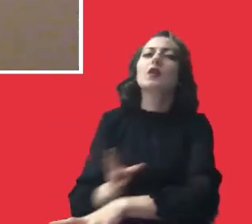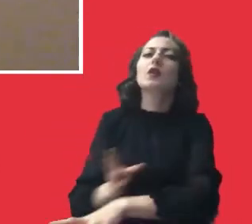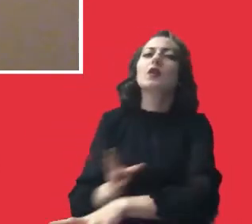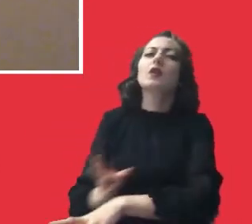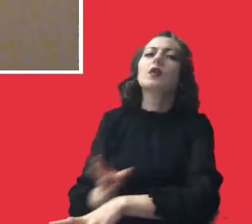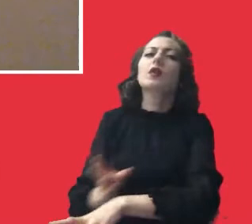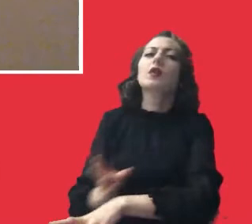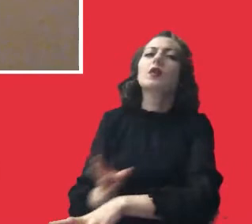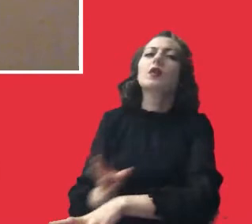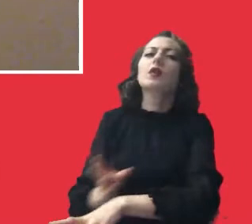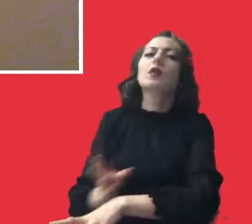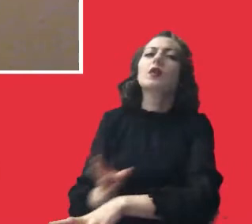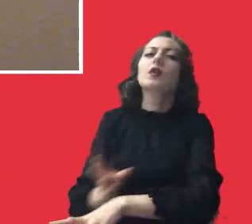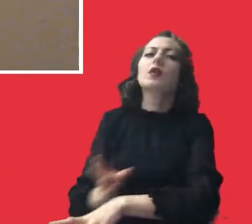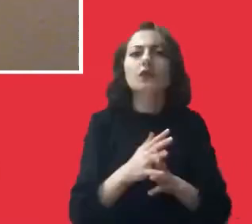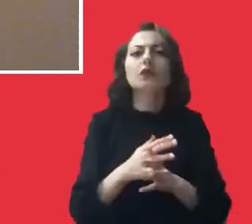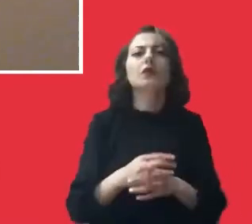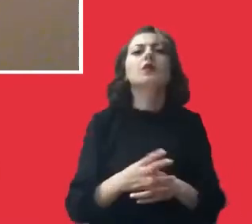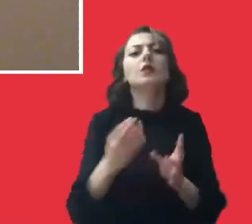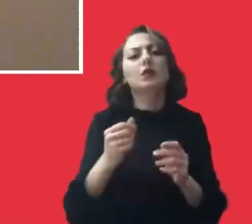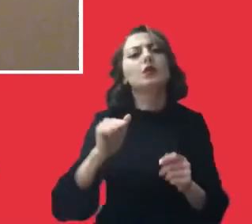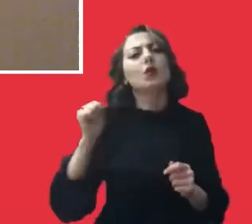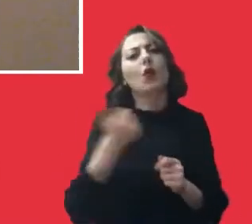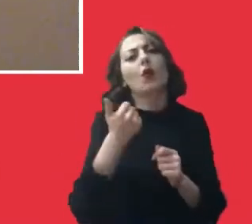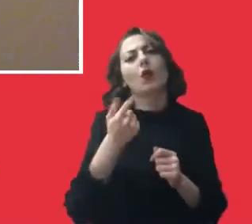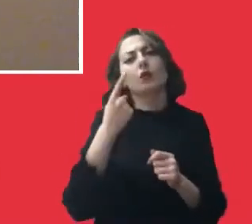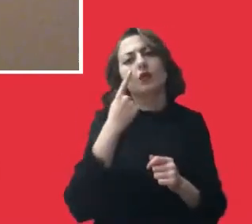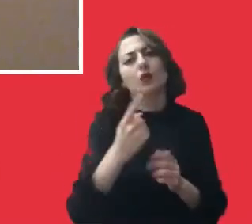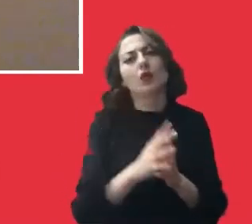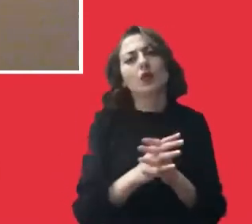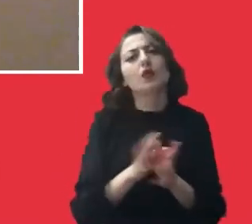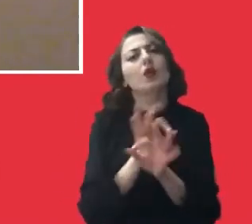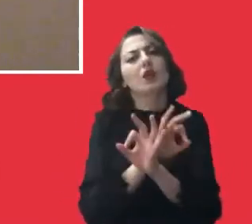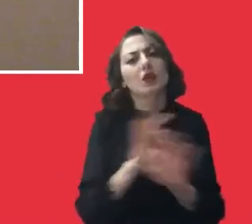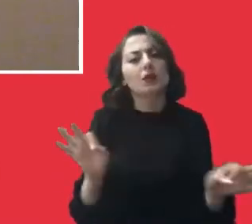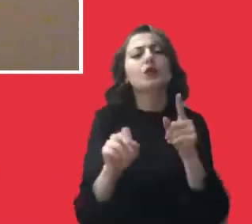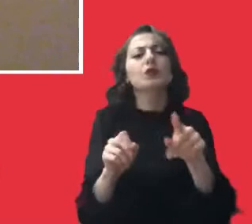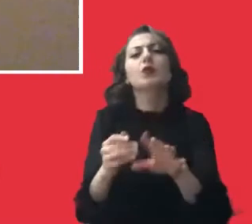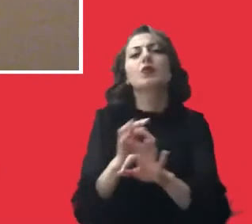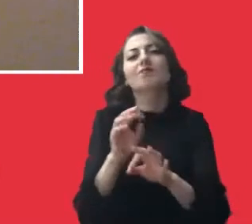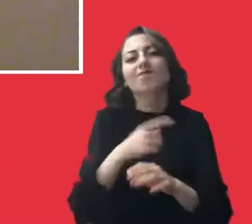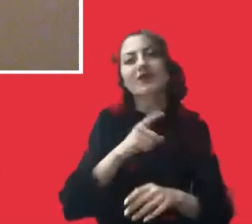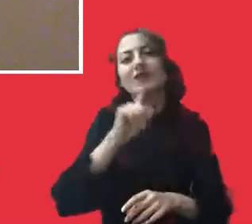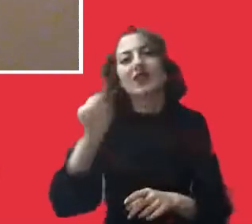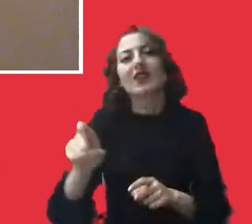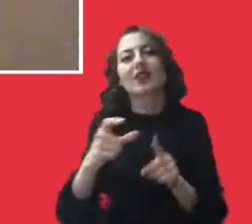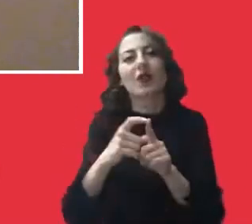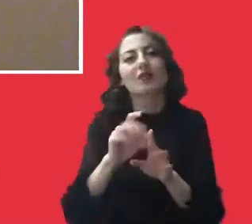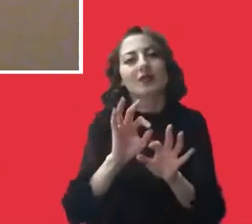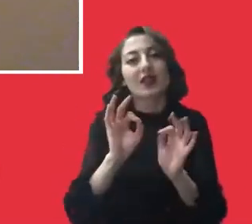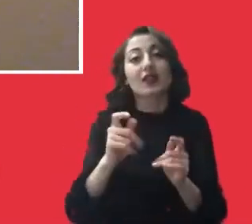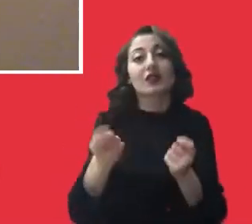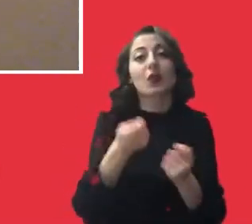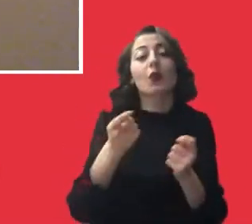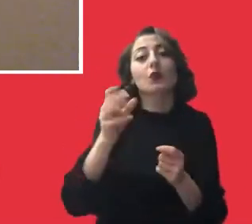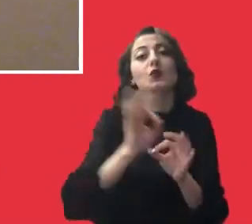konusunu Turkey as çok well as önemsiyoruz. volunteering refugees. Tam da This is bunu quite Doğu'ya critical for soracaktım. us. Çünkü I onların bu was going to konuda ask this question çalışmaları to var. Do because they